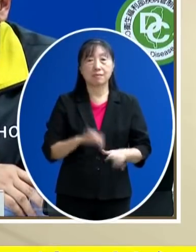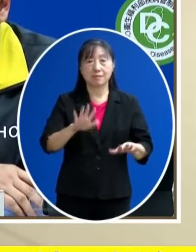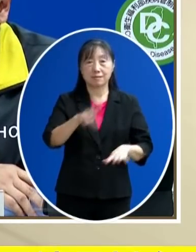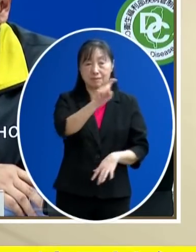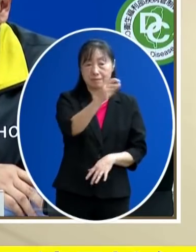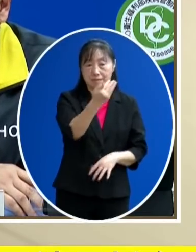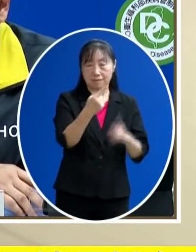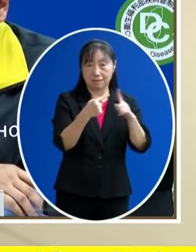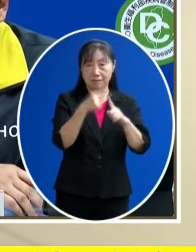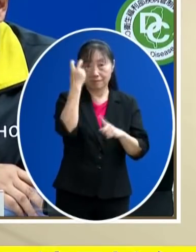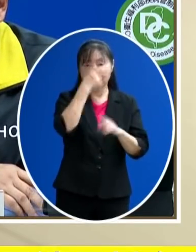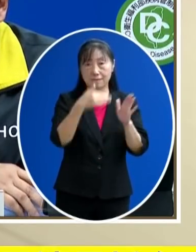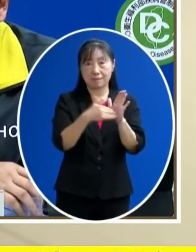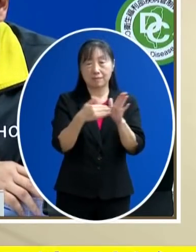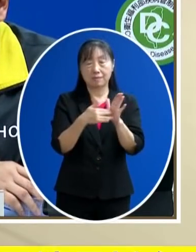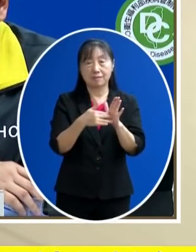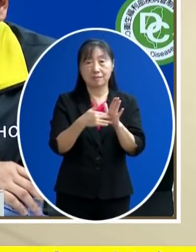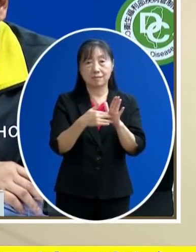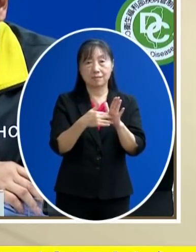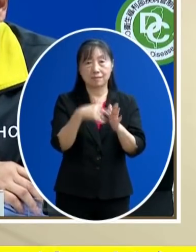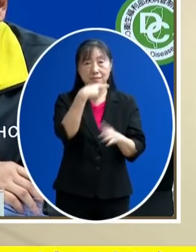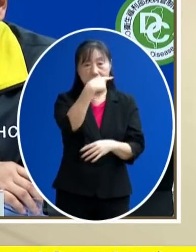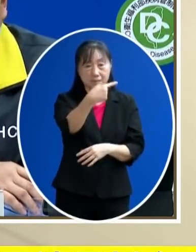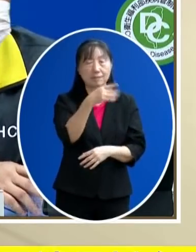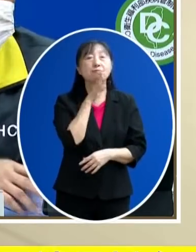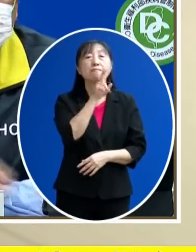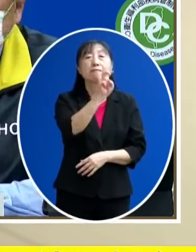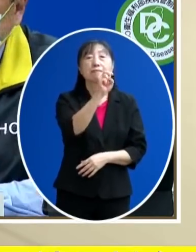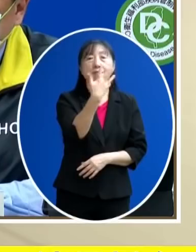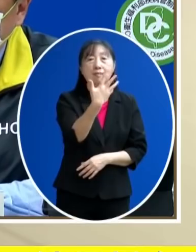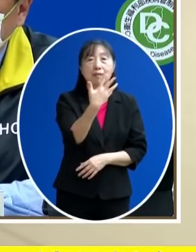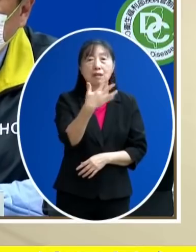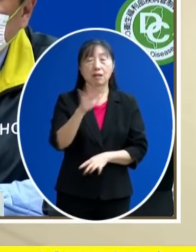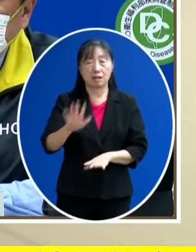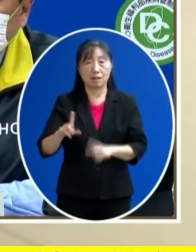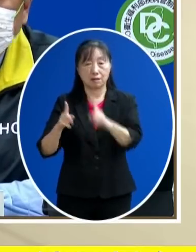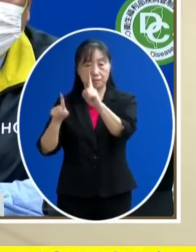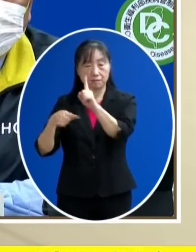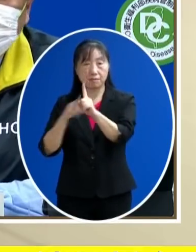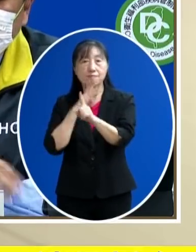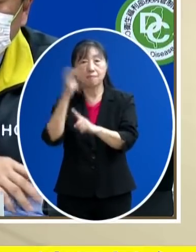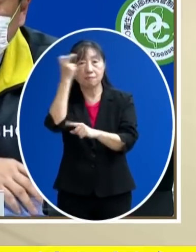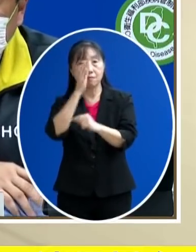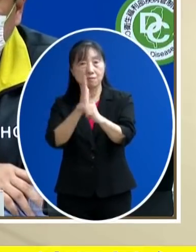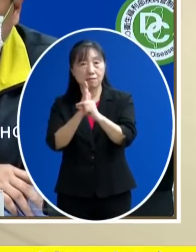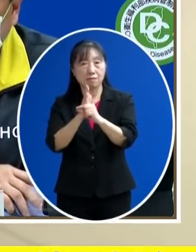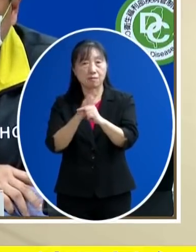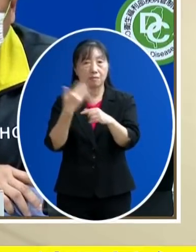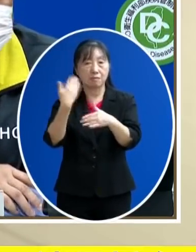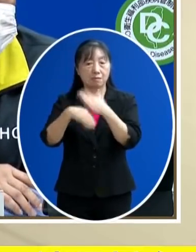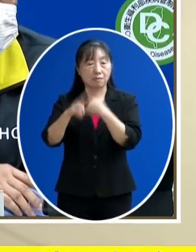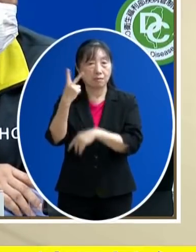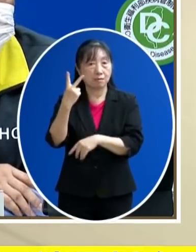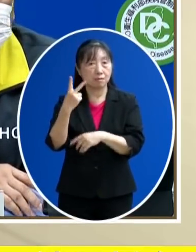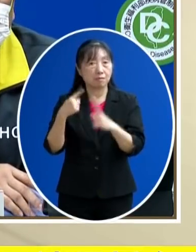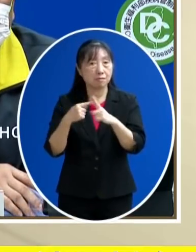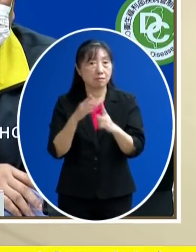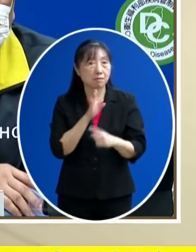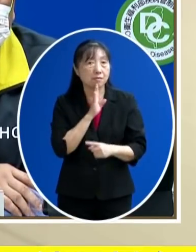了29位，那阴性的是28位，采检验中的1位，那另外有2位呢，一位